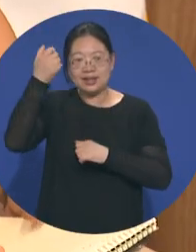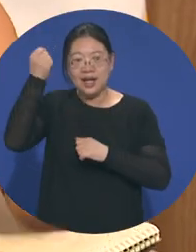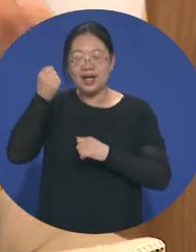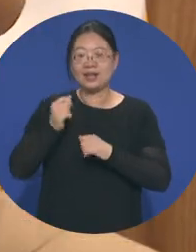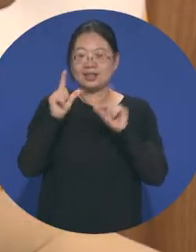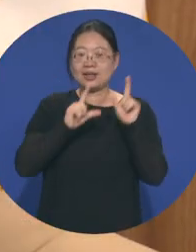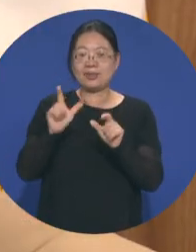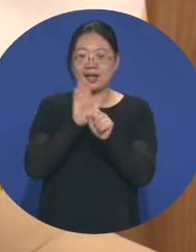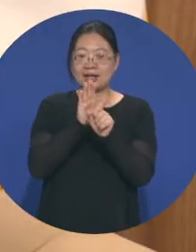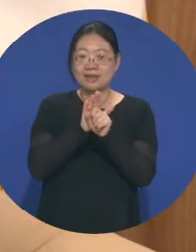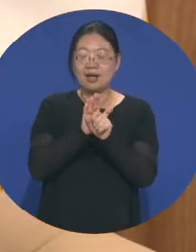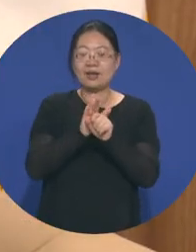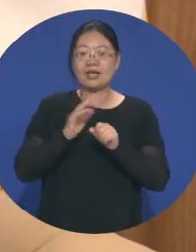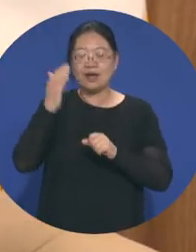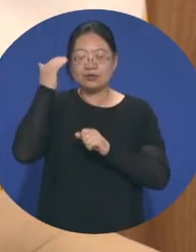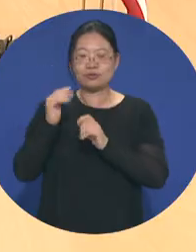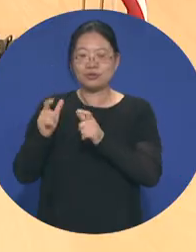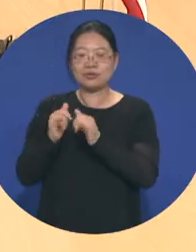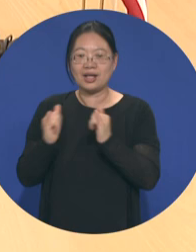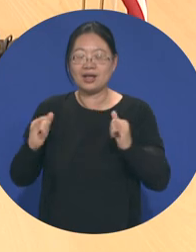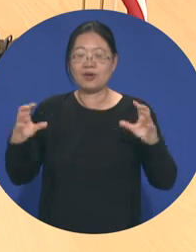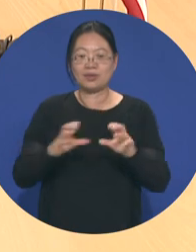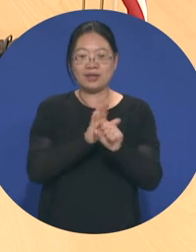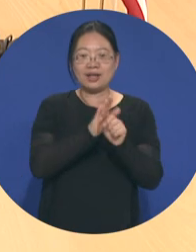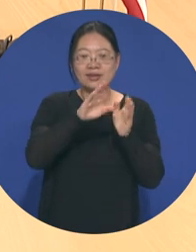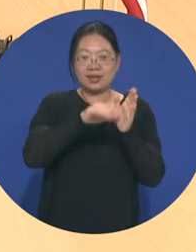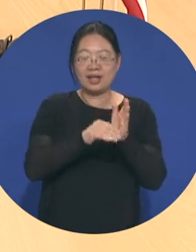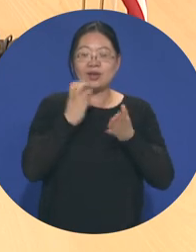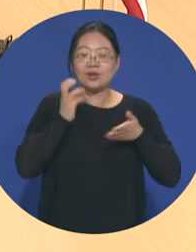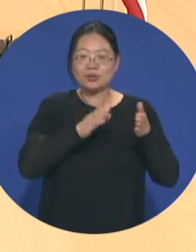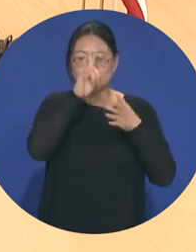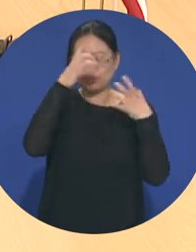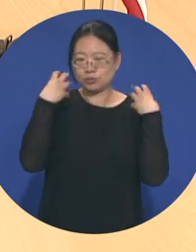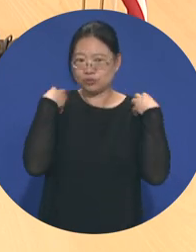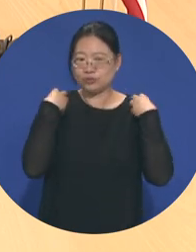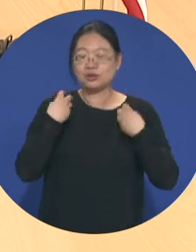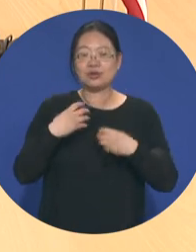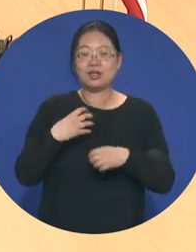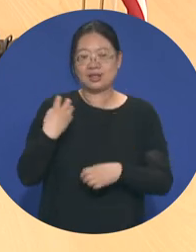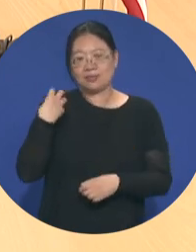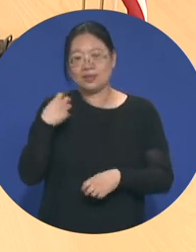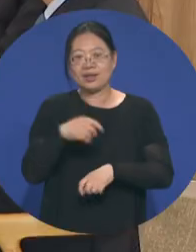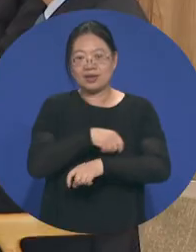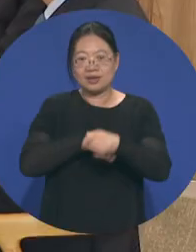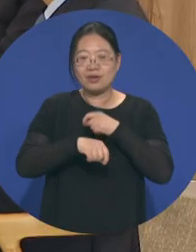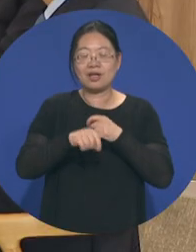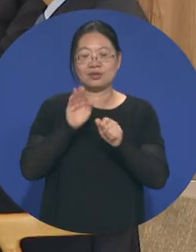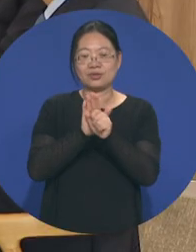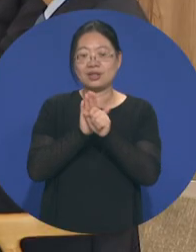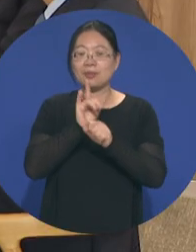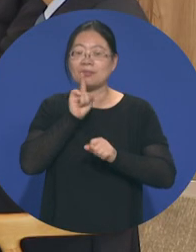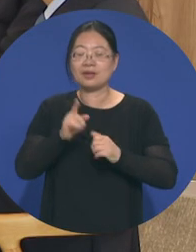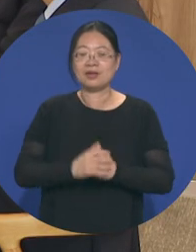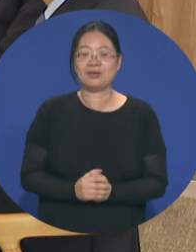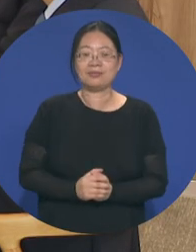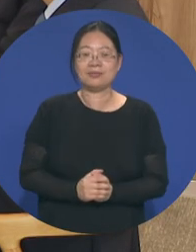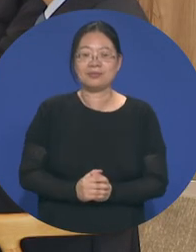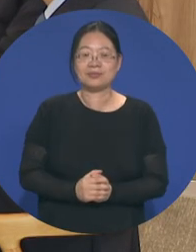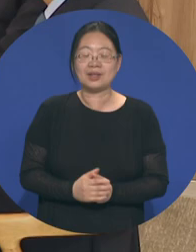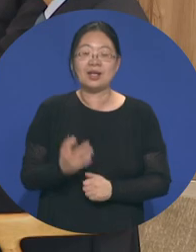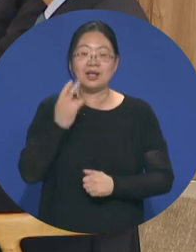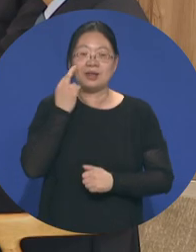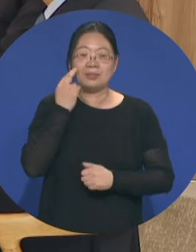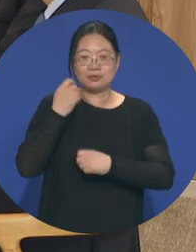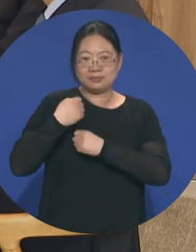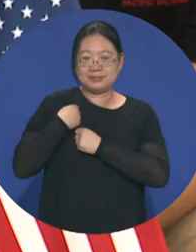향상과 우리 주민들과의 협력 관계에서 경기도가 할 수 있는 역할을 다하도록 노력하겠다고 말했습니다 이에